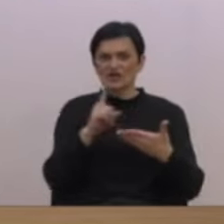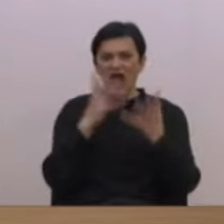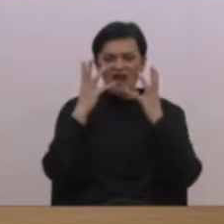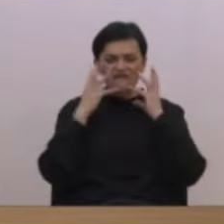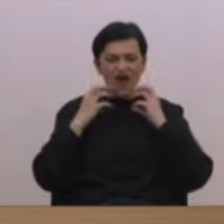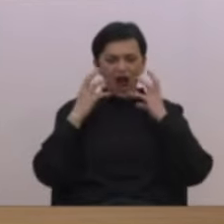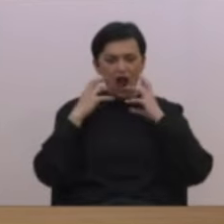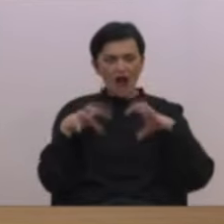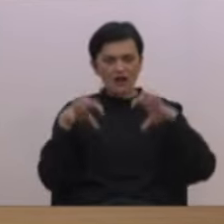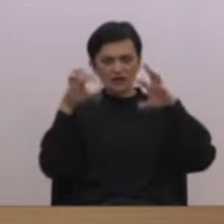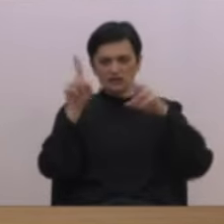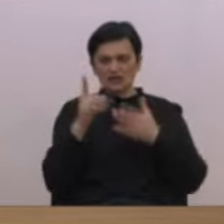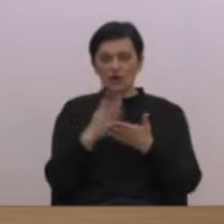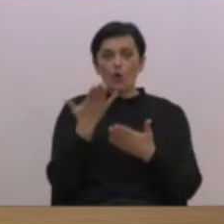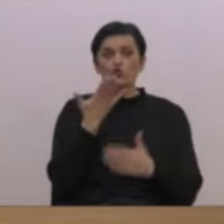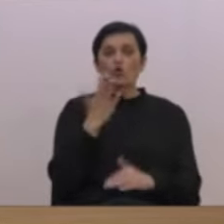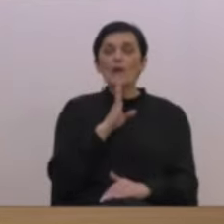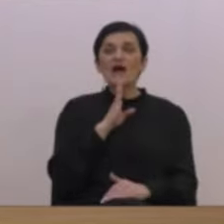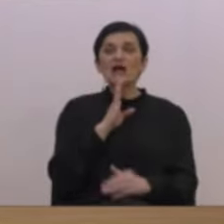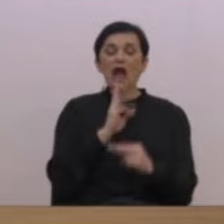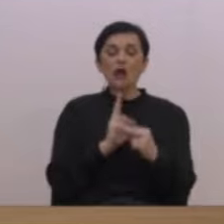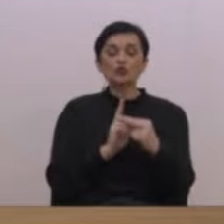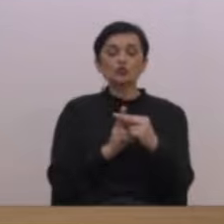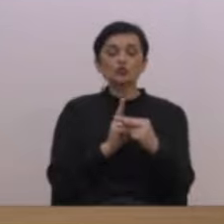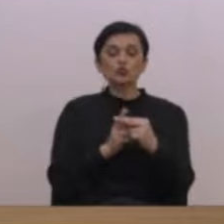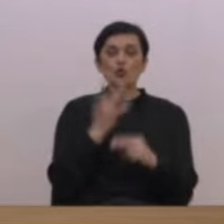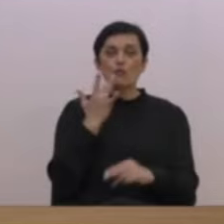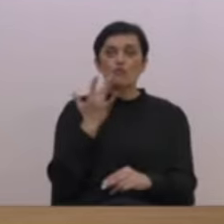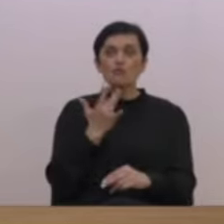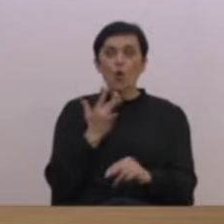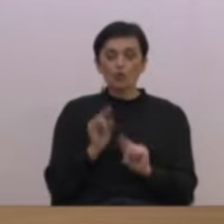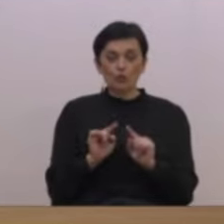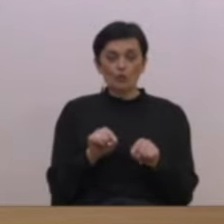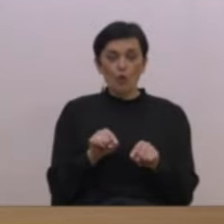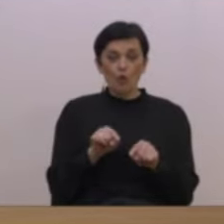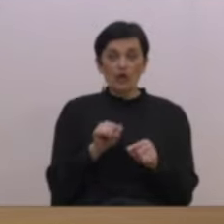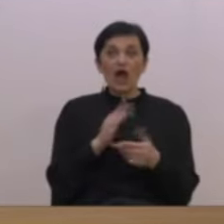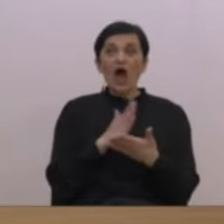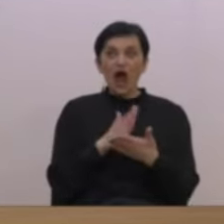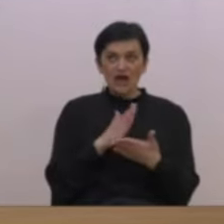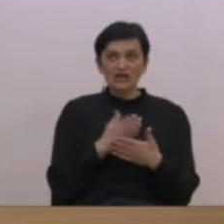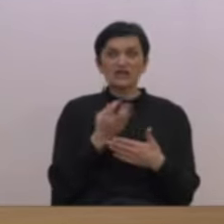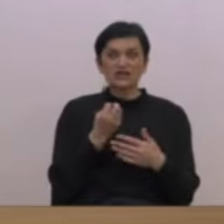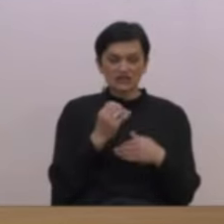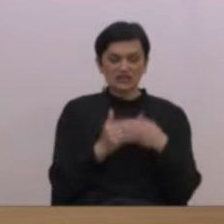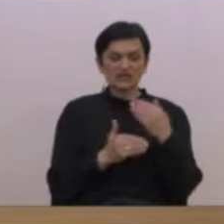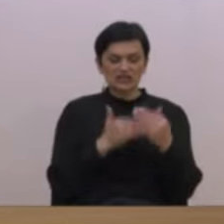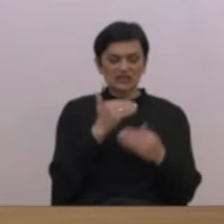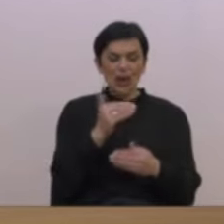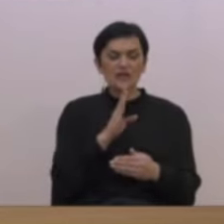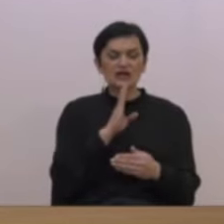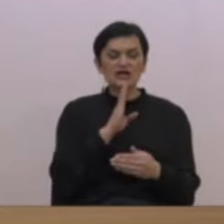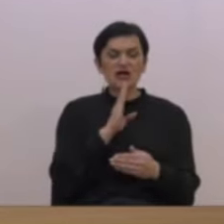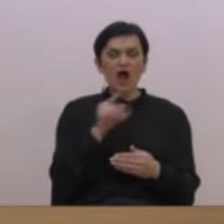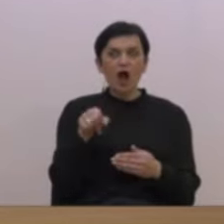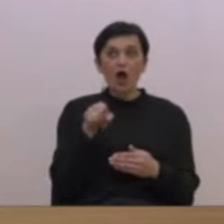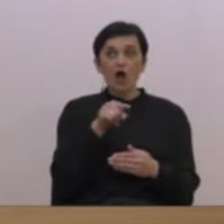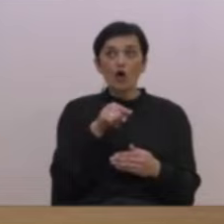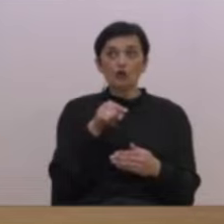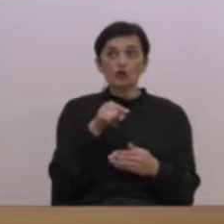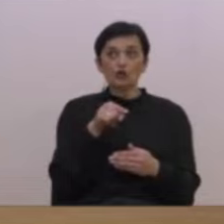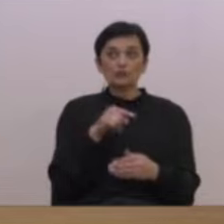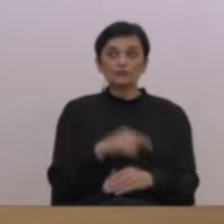vishikchit. Romel kavsushlis khels adamiani politikashi mosvas. Da ariakire tsarmatebuli khalebis teli kohorta romsas khudi ro